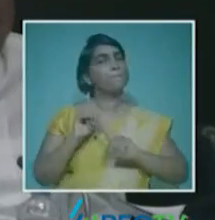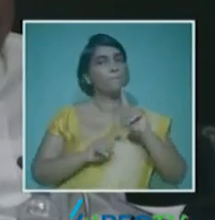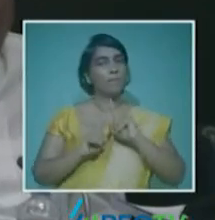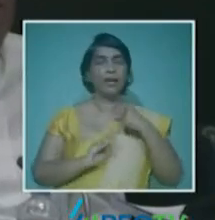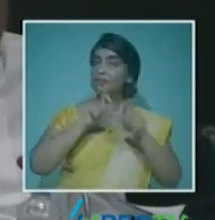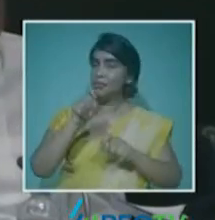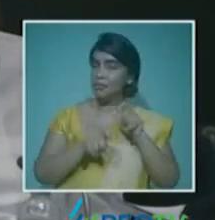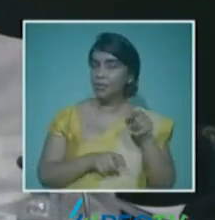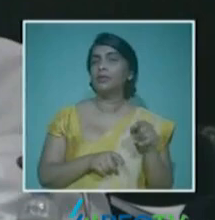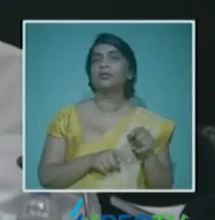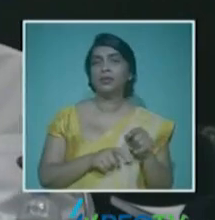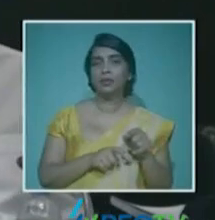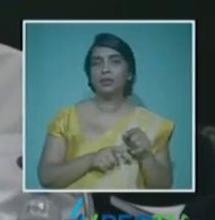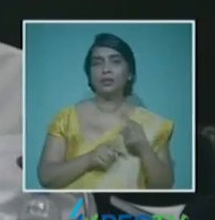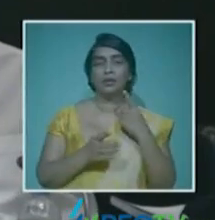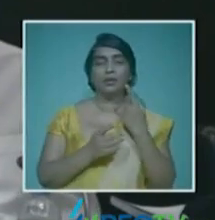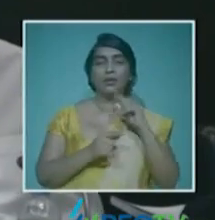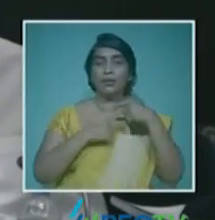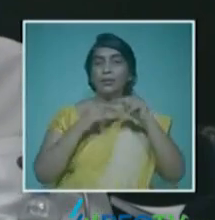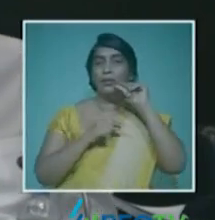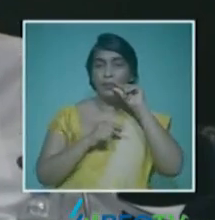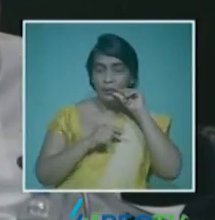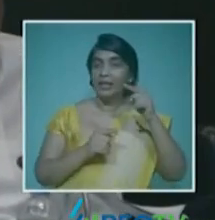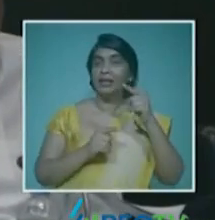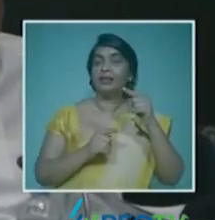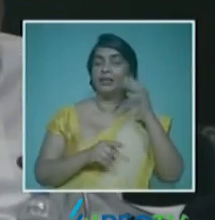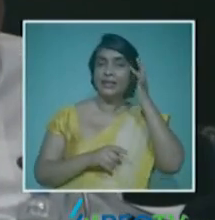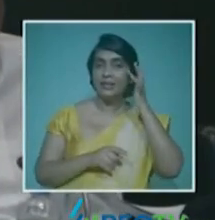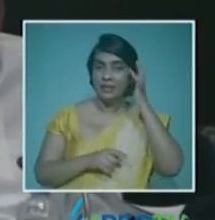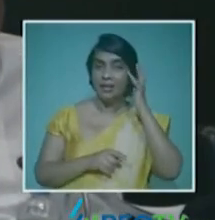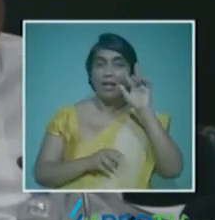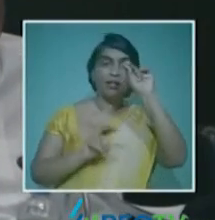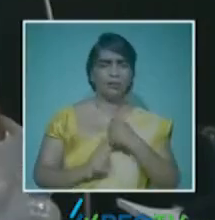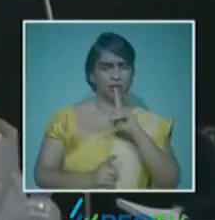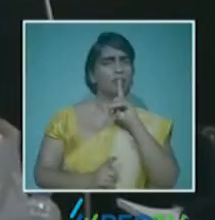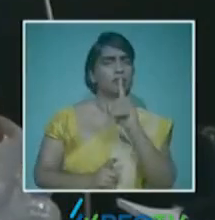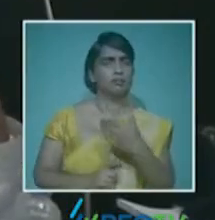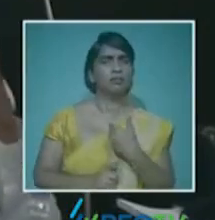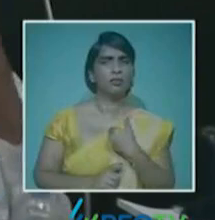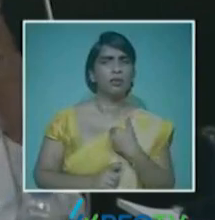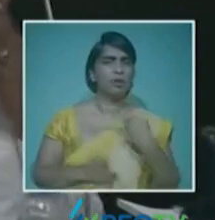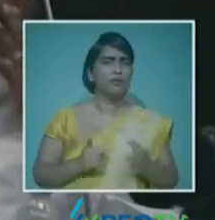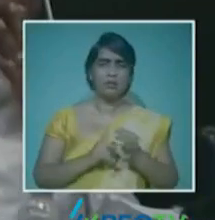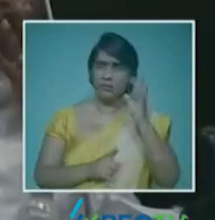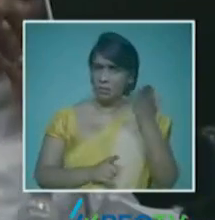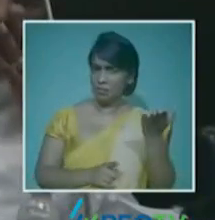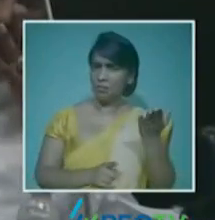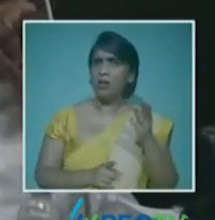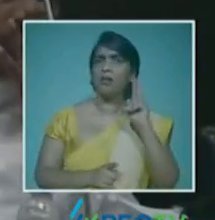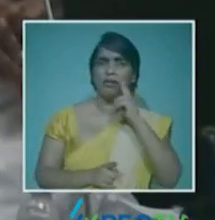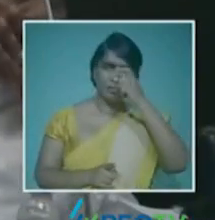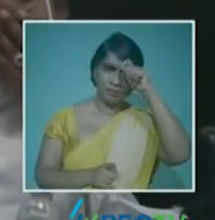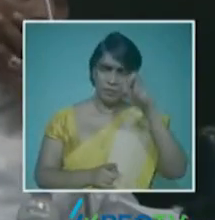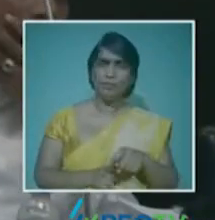රටේ ජනතාවයි ත්‍රිලෝක අයවැය සිහිනයක තරු අතරේ පා කරලා තියෙන්නේ. ඇයි වත්මන් ජනාධිපතිතුමාට රනිල්